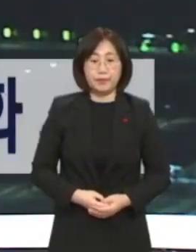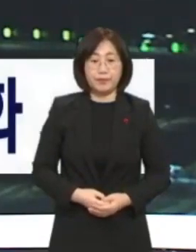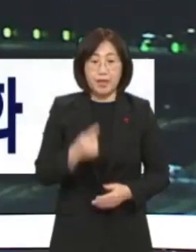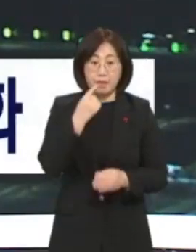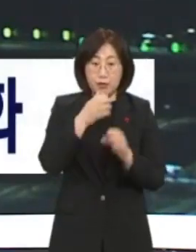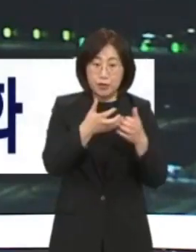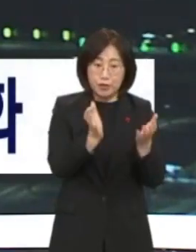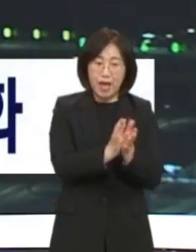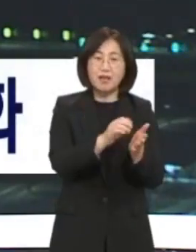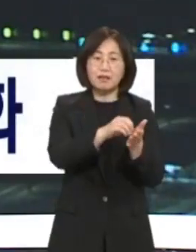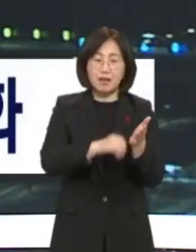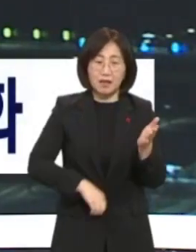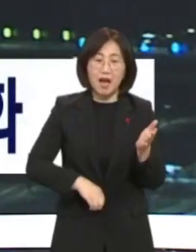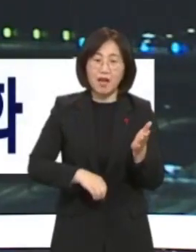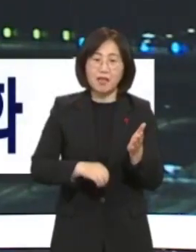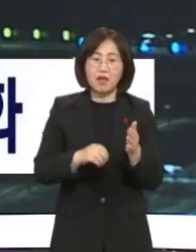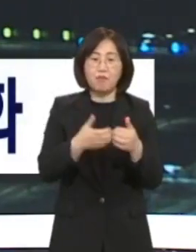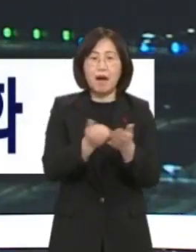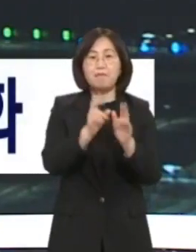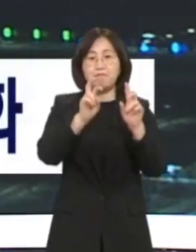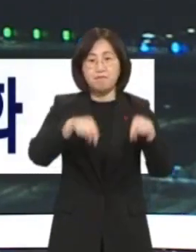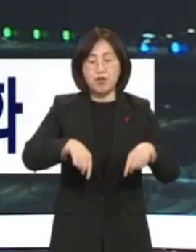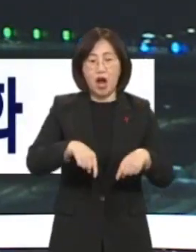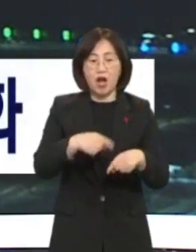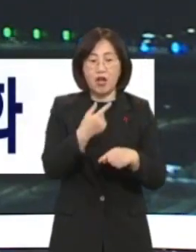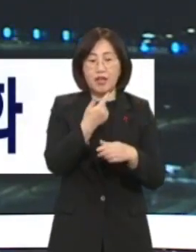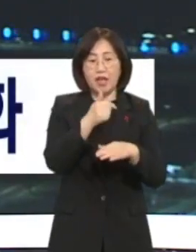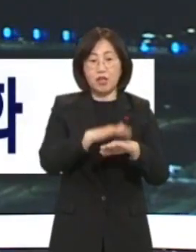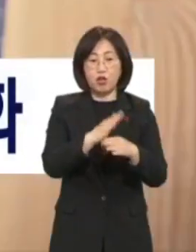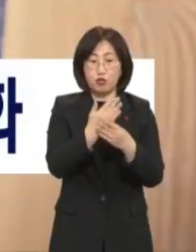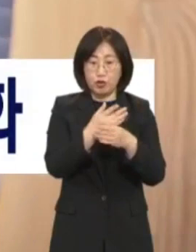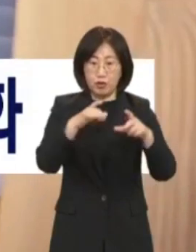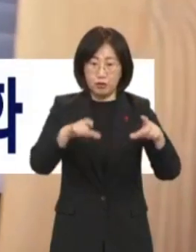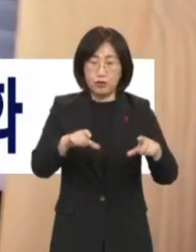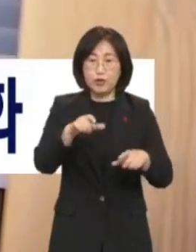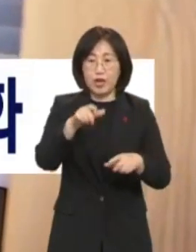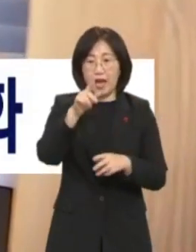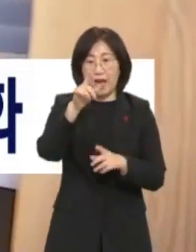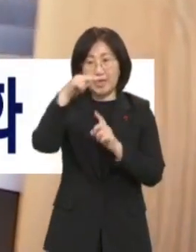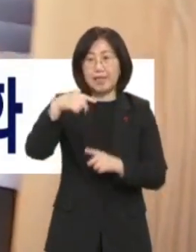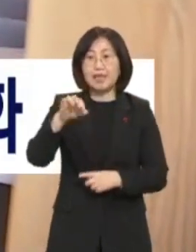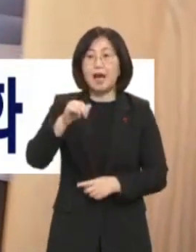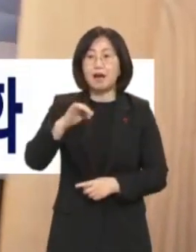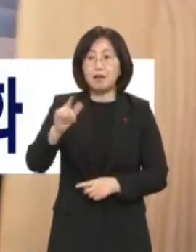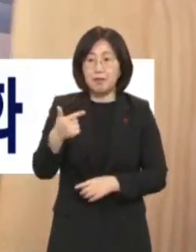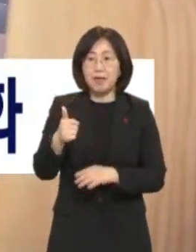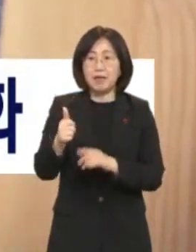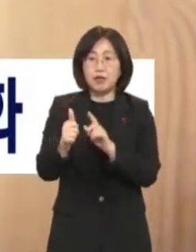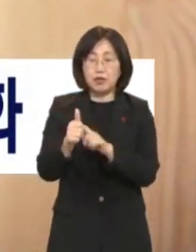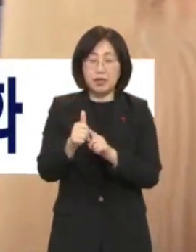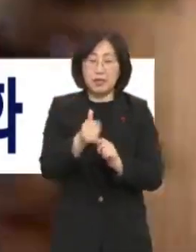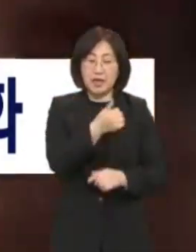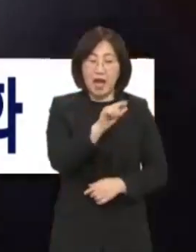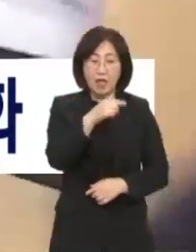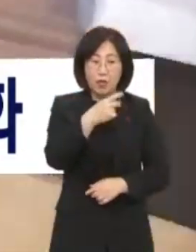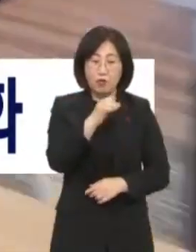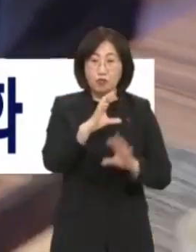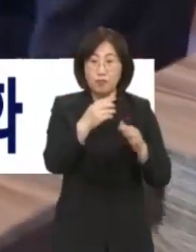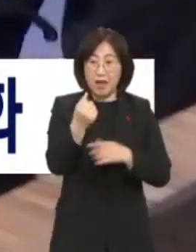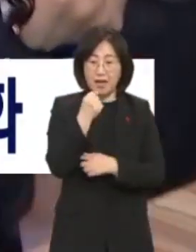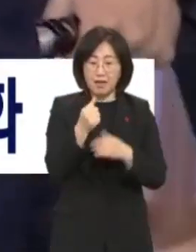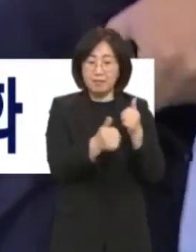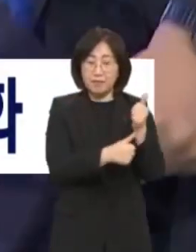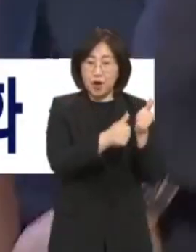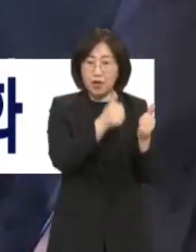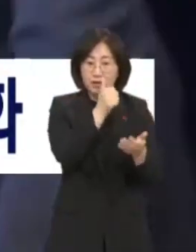더불어민주당을 탈당해 현재 무소속인 대전 유성구 출신 이상민 의원이 오늘 한동훈 국민의 힘 비상대책 위원장과